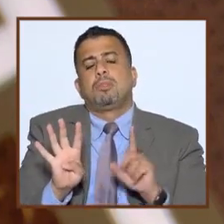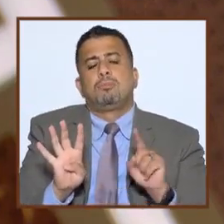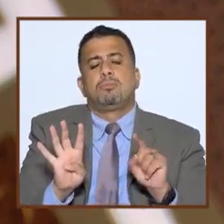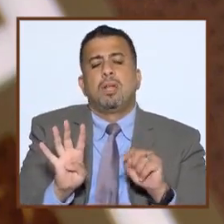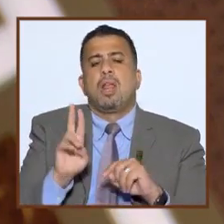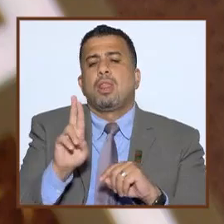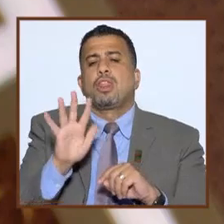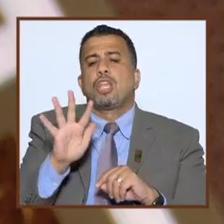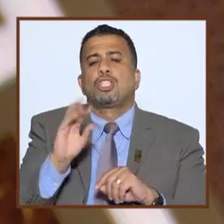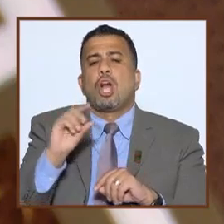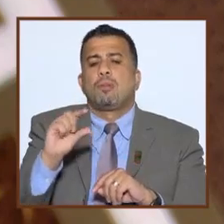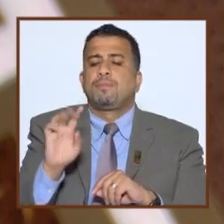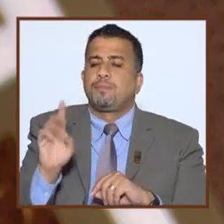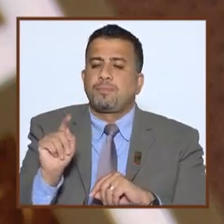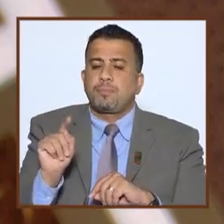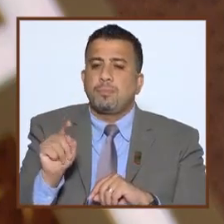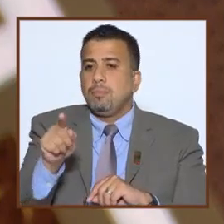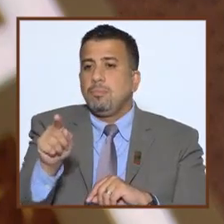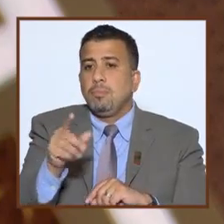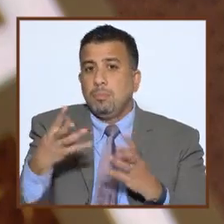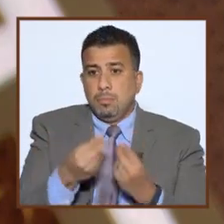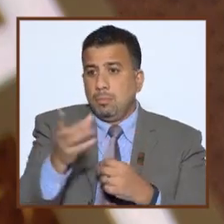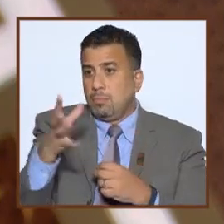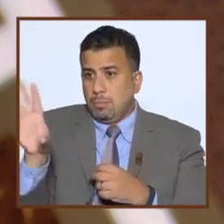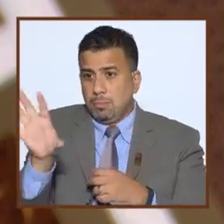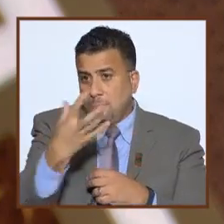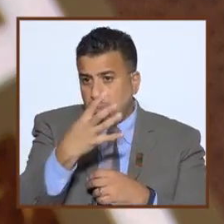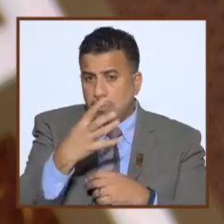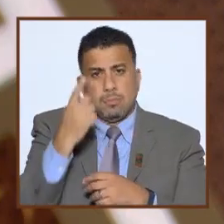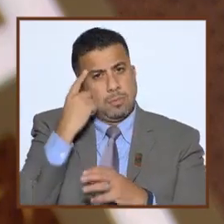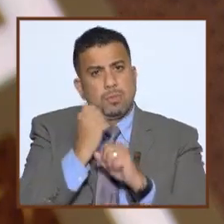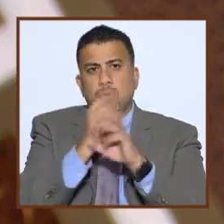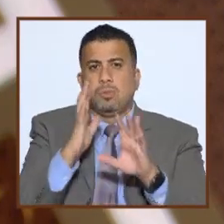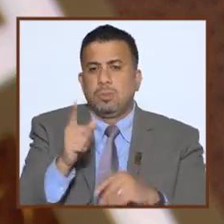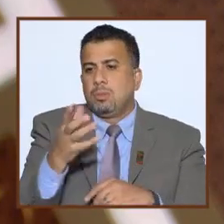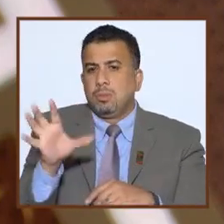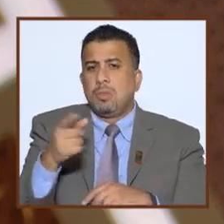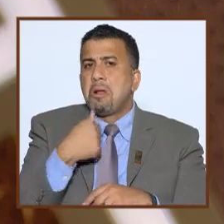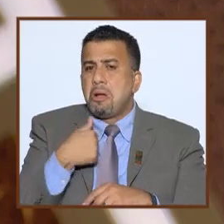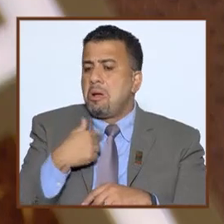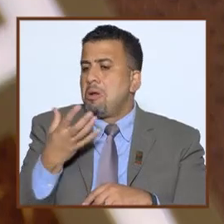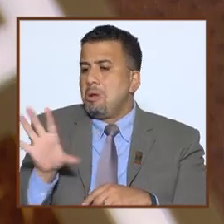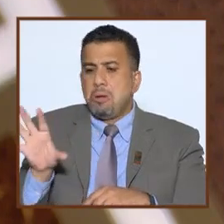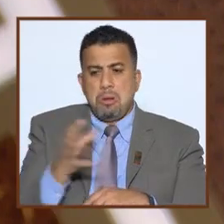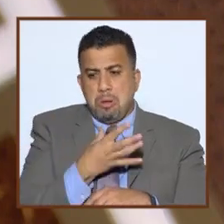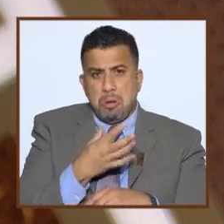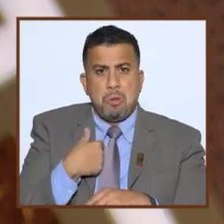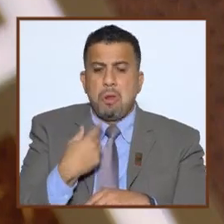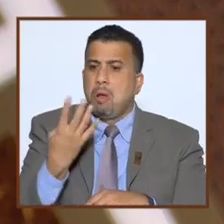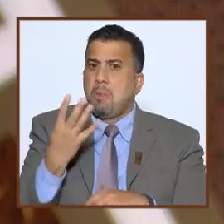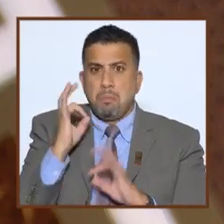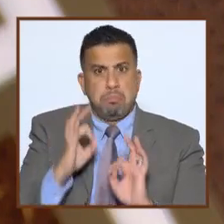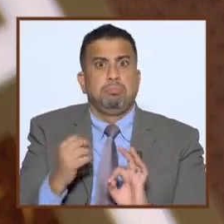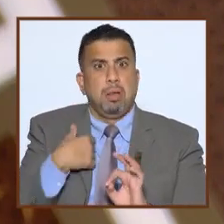التشهد واذا حبيت تسلمين او تنتظرين تسلمين معه الامر واسع ولو سلمتهم فرضتي عنه جائز لماذا